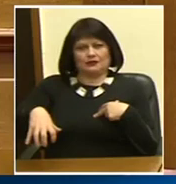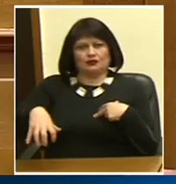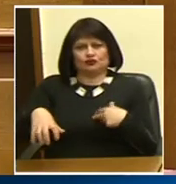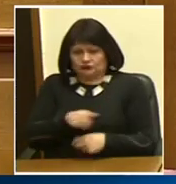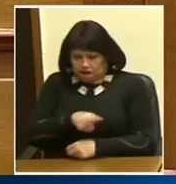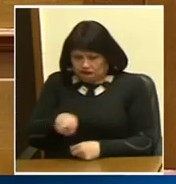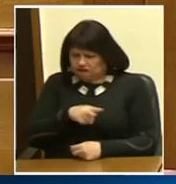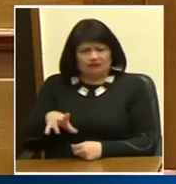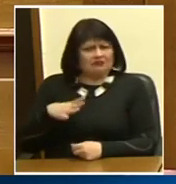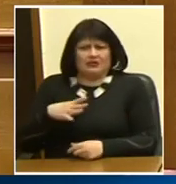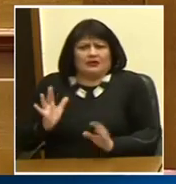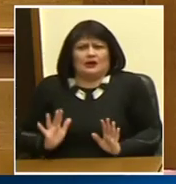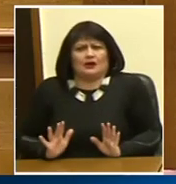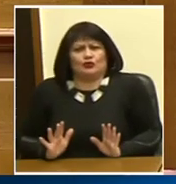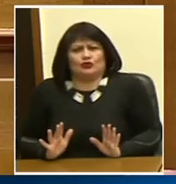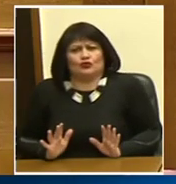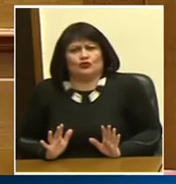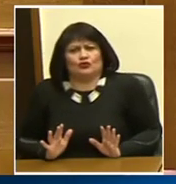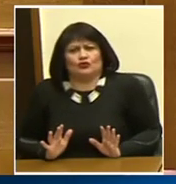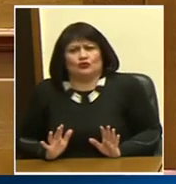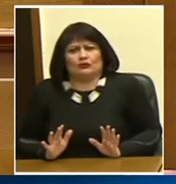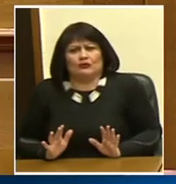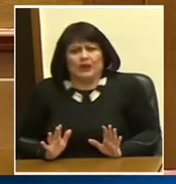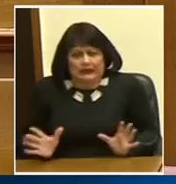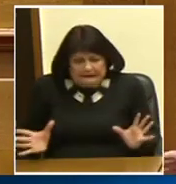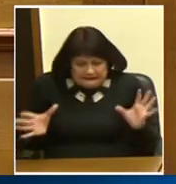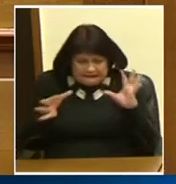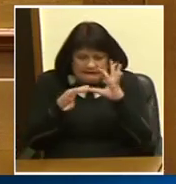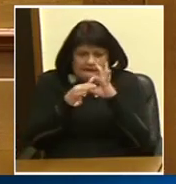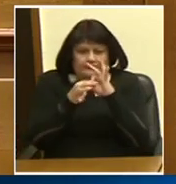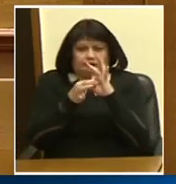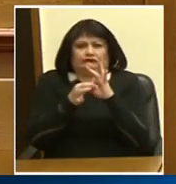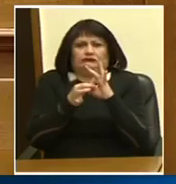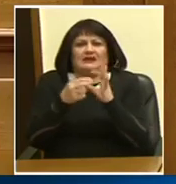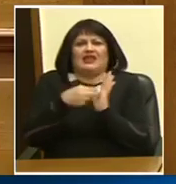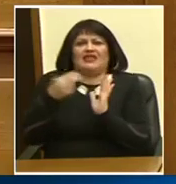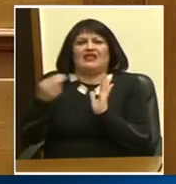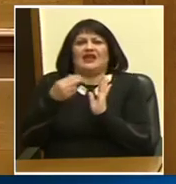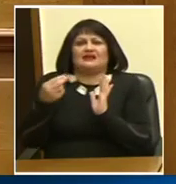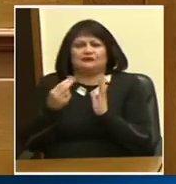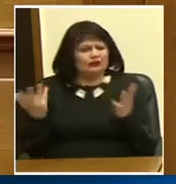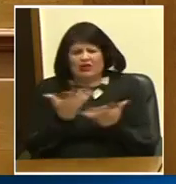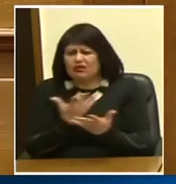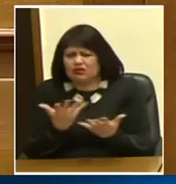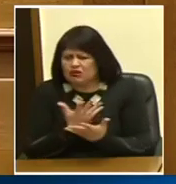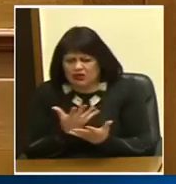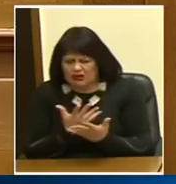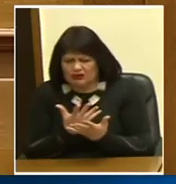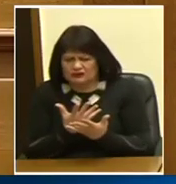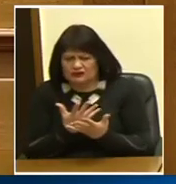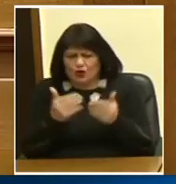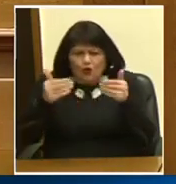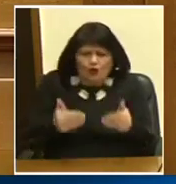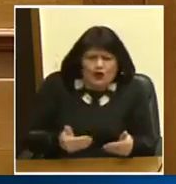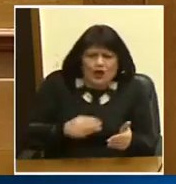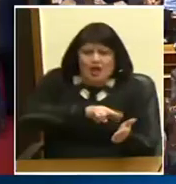επιθυμούν, θέλουν τον εναγκαλισμό τους εντός ενός θεσμικού πλαισίου που δημιουργεί σύγχυση για τα όρια και για τους